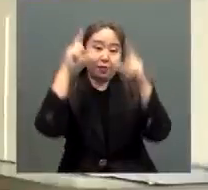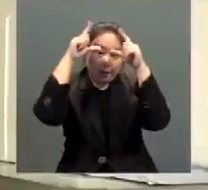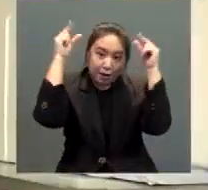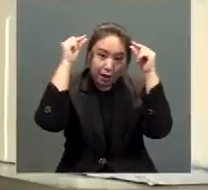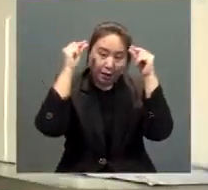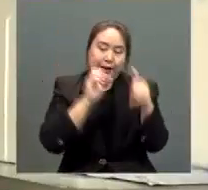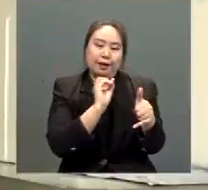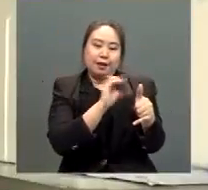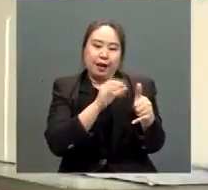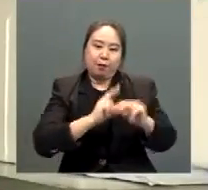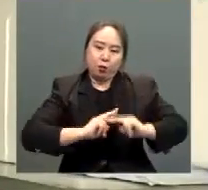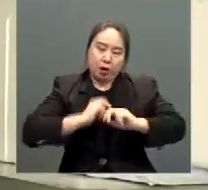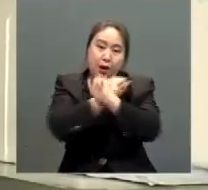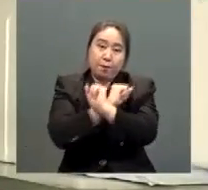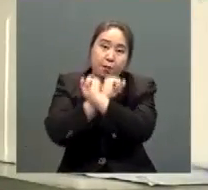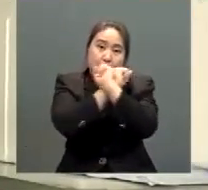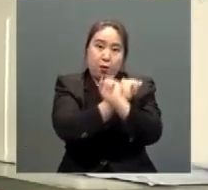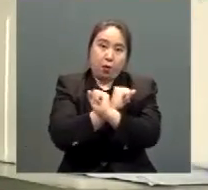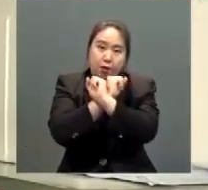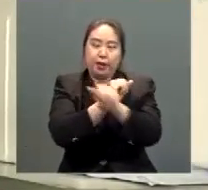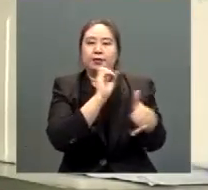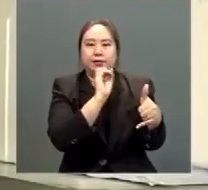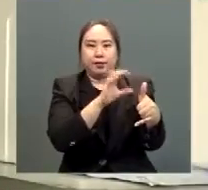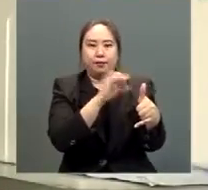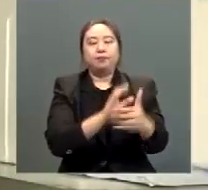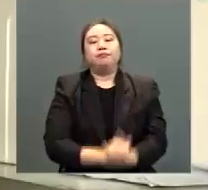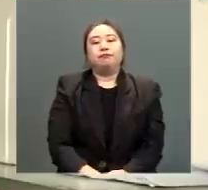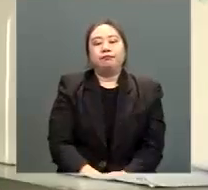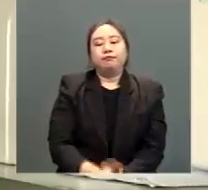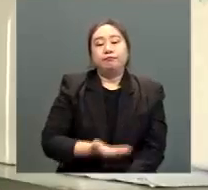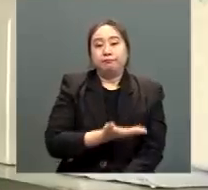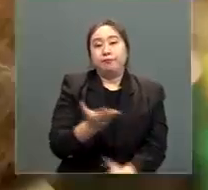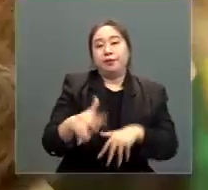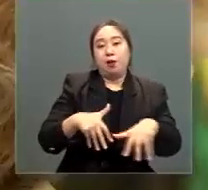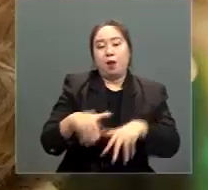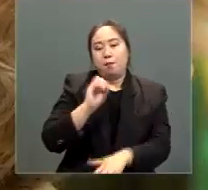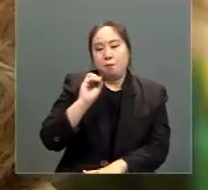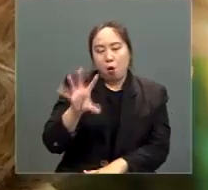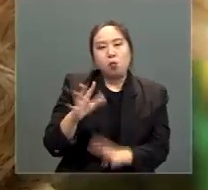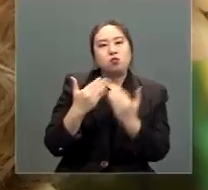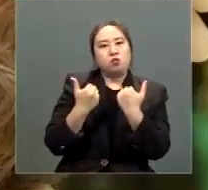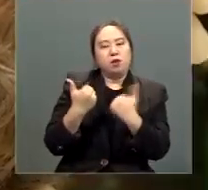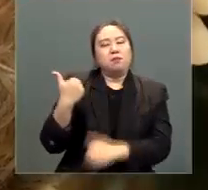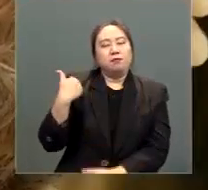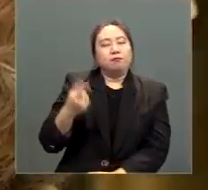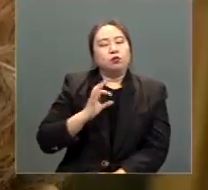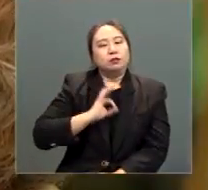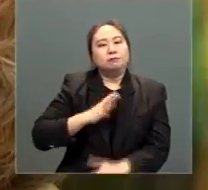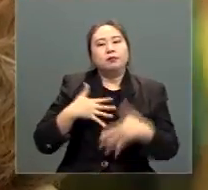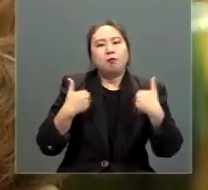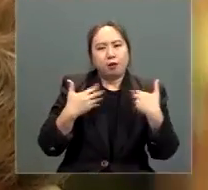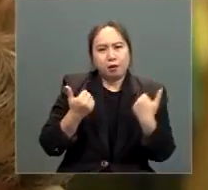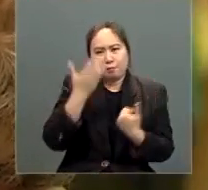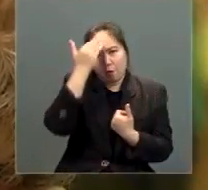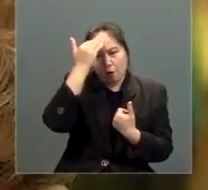วิธีการดูแลป้องกันตัวเองให้กับพี่น้องประชาชนในชุมชนด้วยด้านชาวบ้านบอกว่าแม้มีปฏิบัติการแบบนี้ก็อุ่นใจครับเพราะว่า